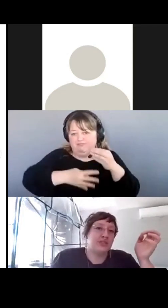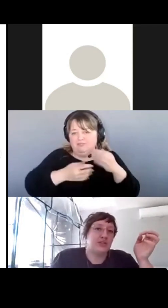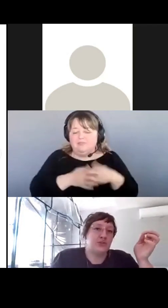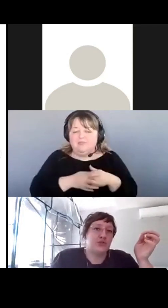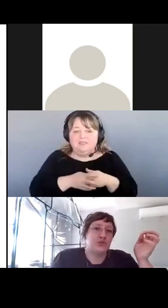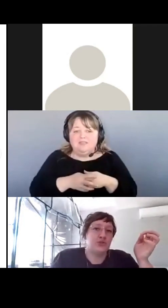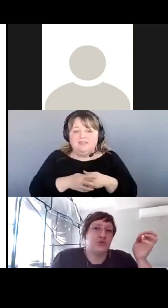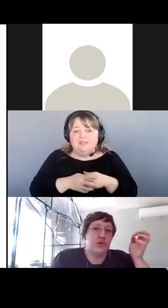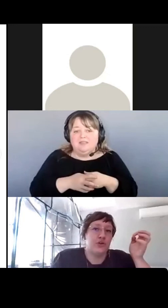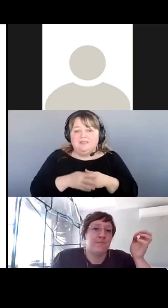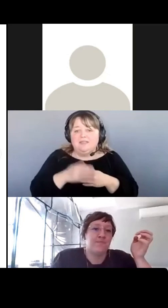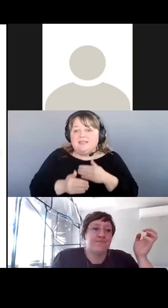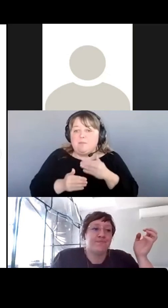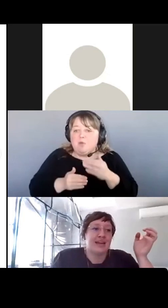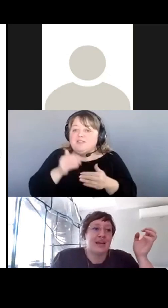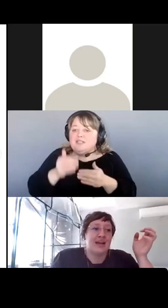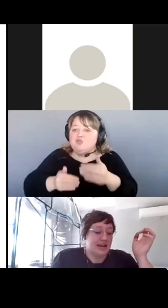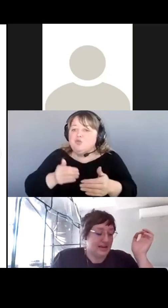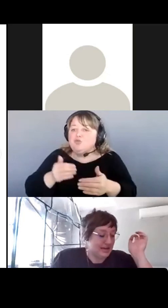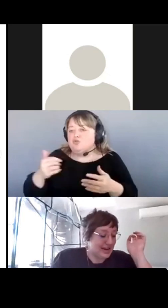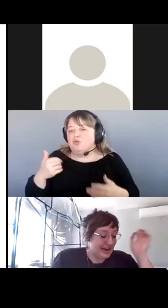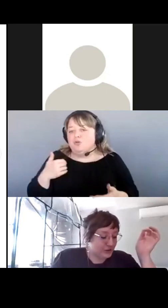un processus de